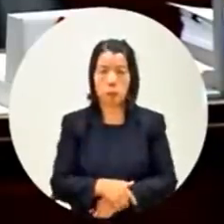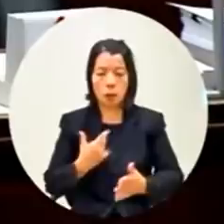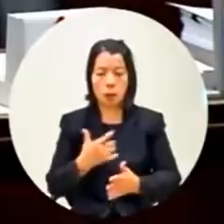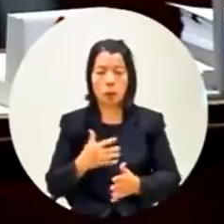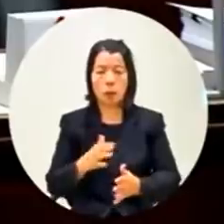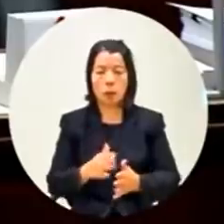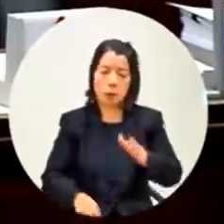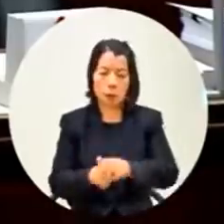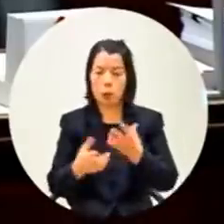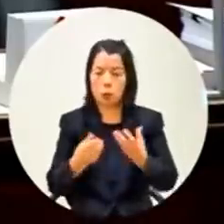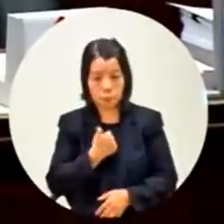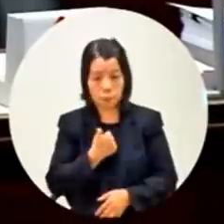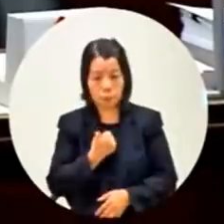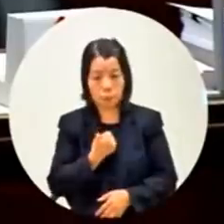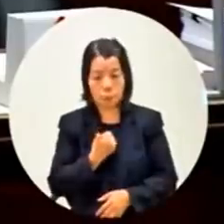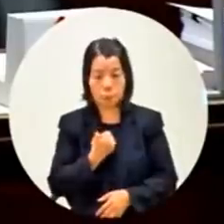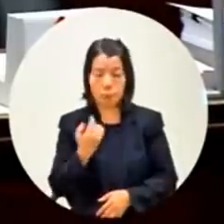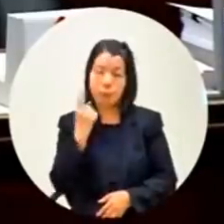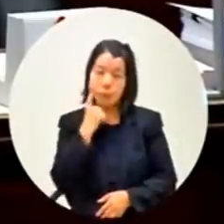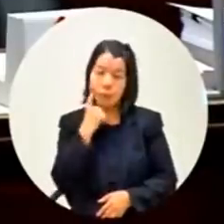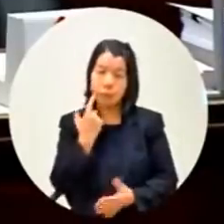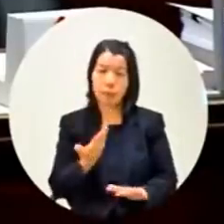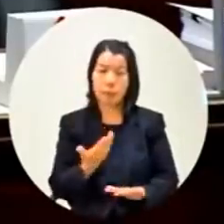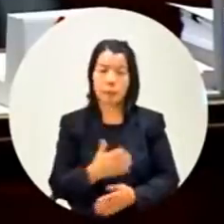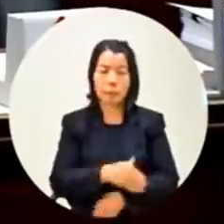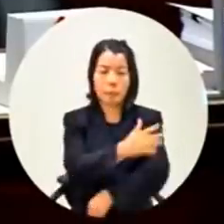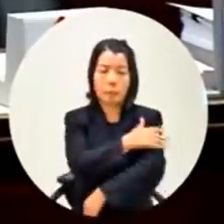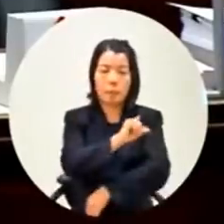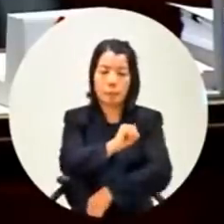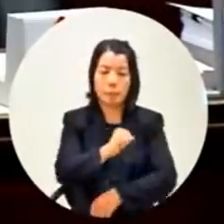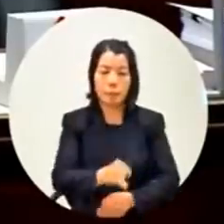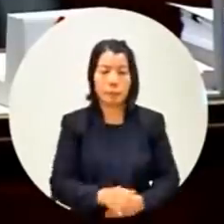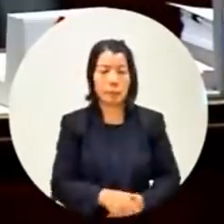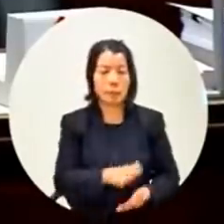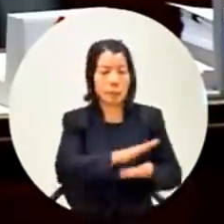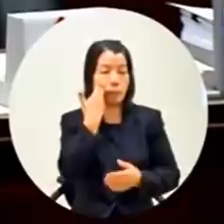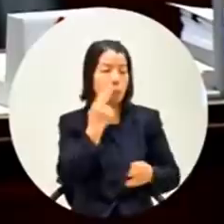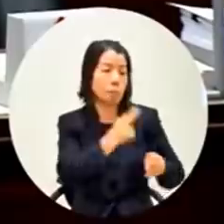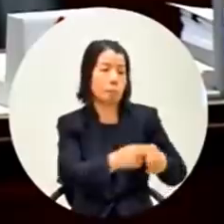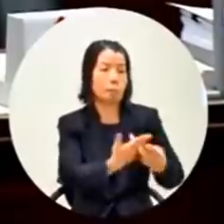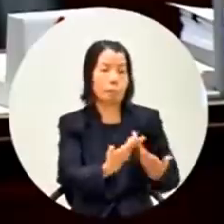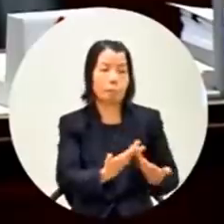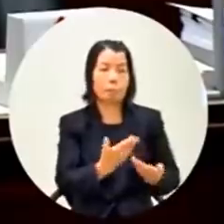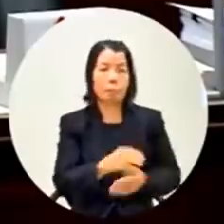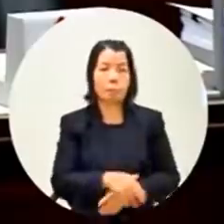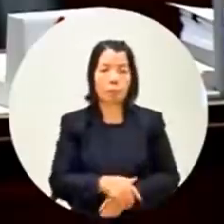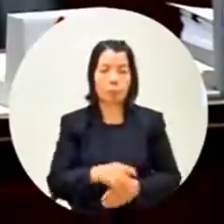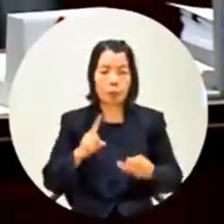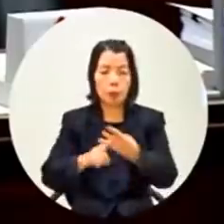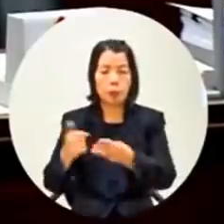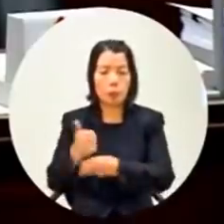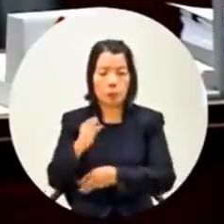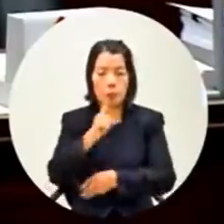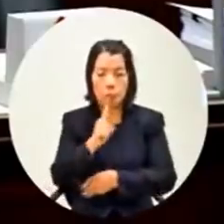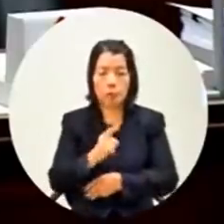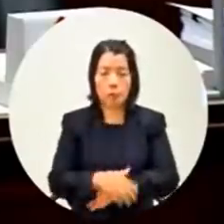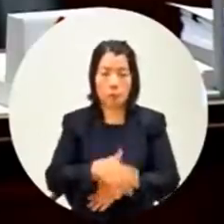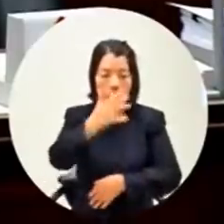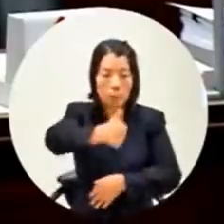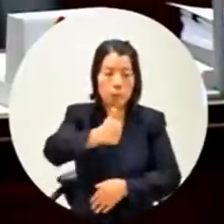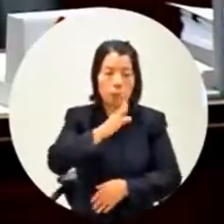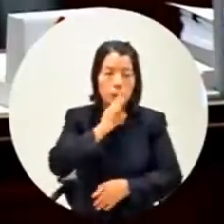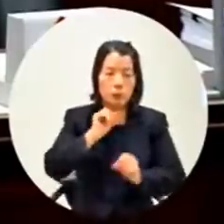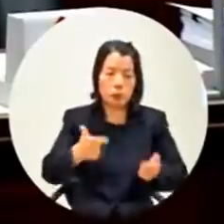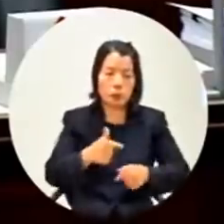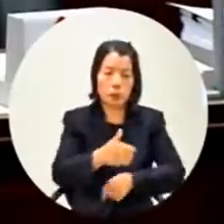白是真是假？那陈局市长你的清白又谁来相信呢？难道王端仁口中的长官就是